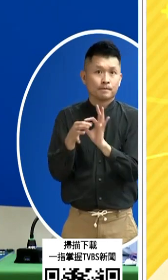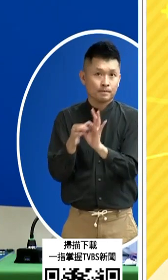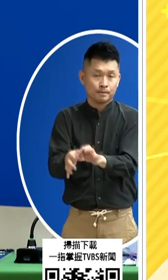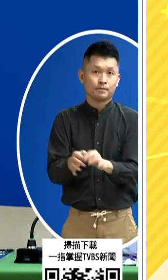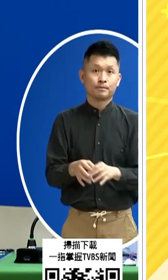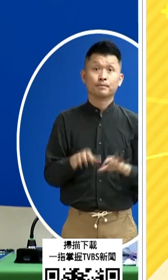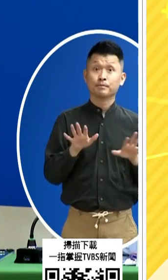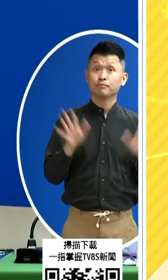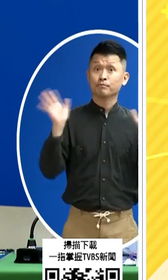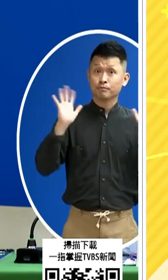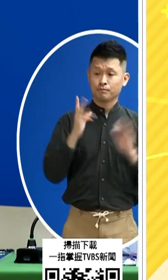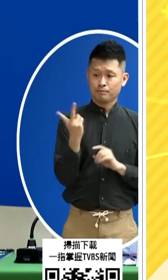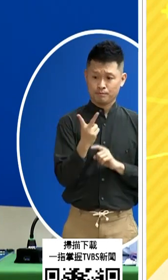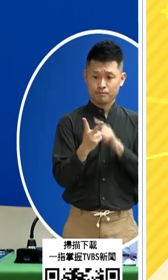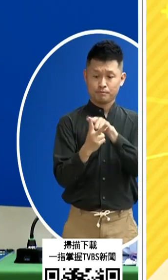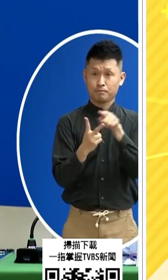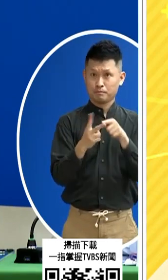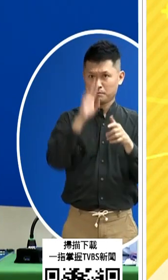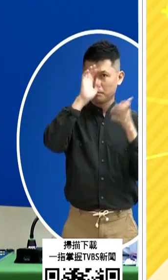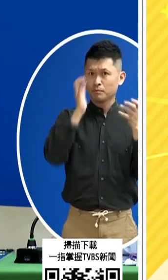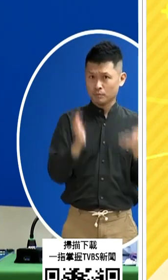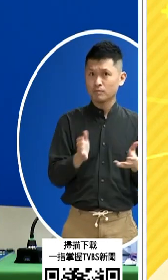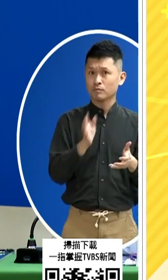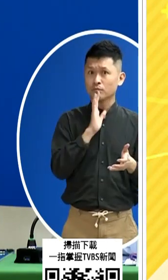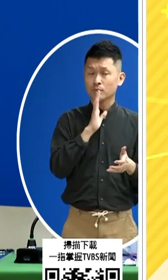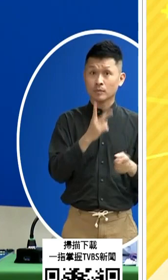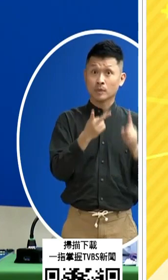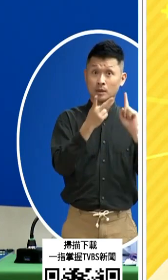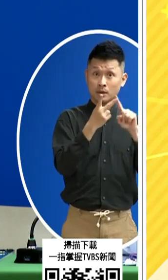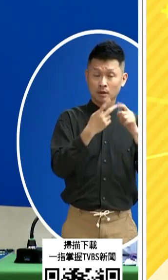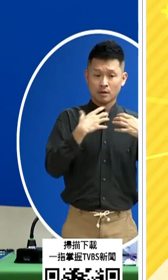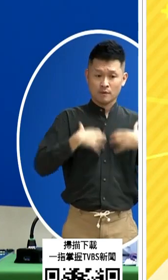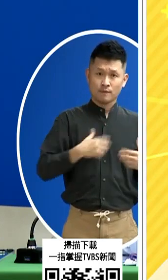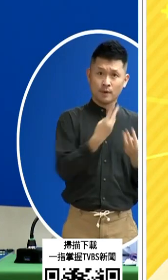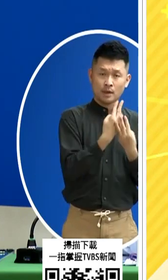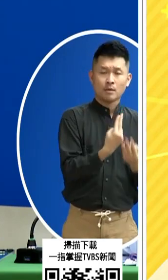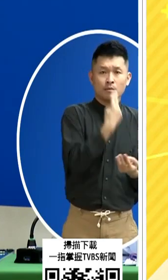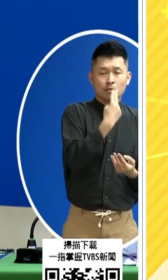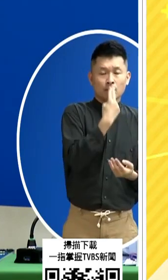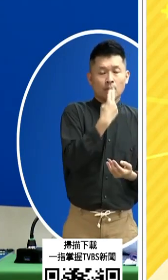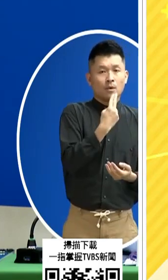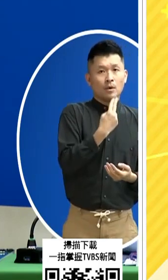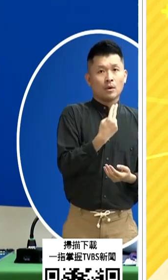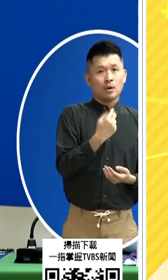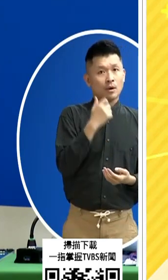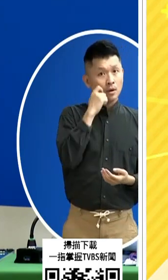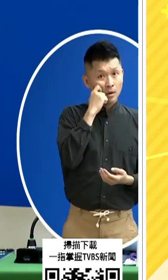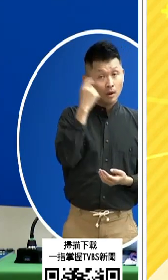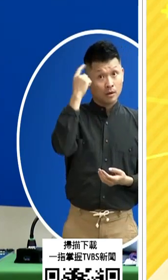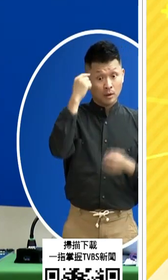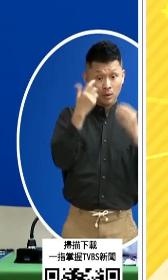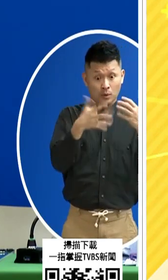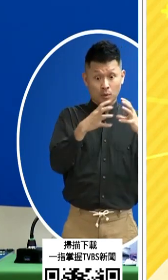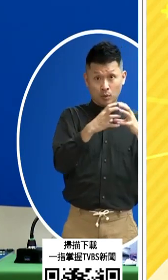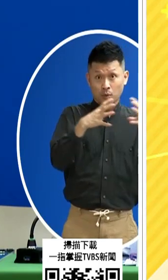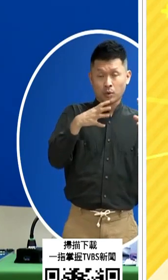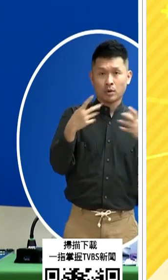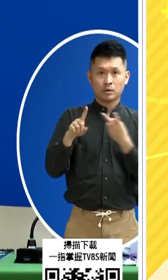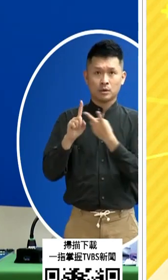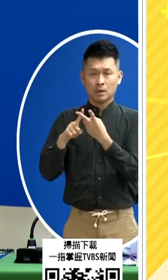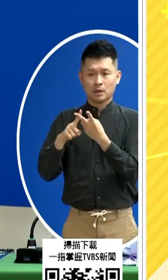呢？前面给药的只有1.7%啊，一直苦苦哀求他给，说你把